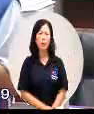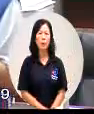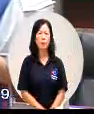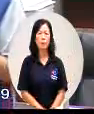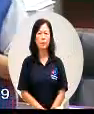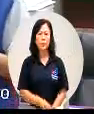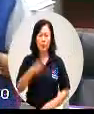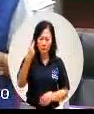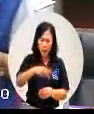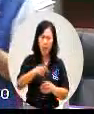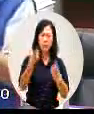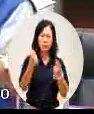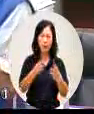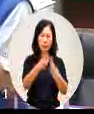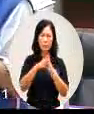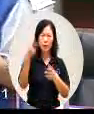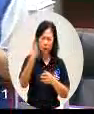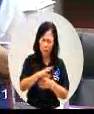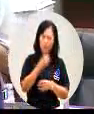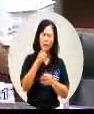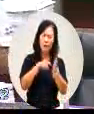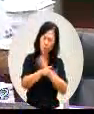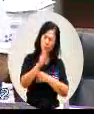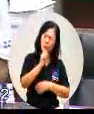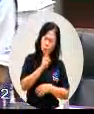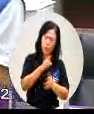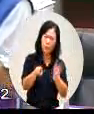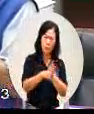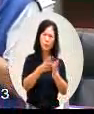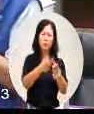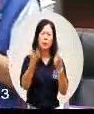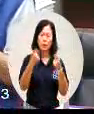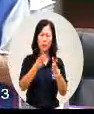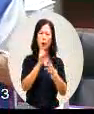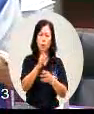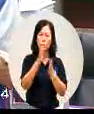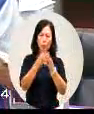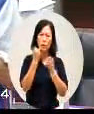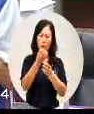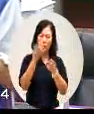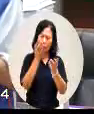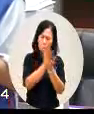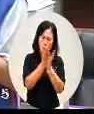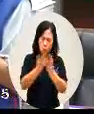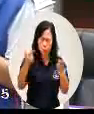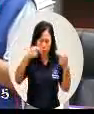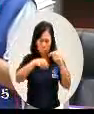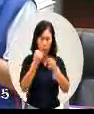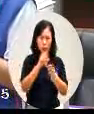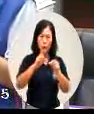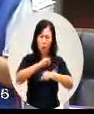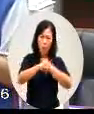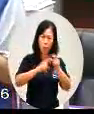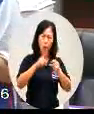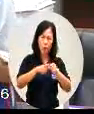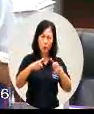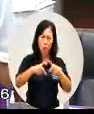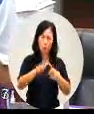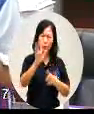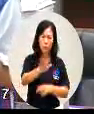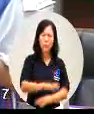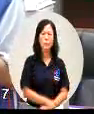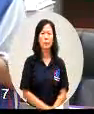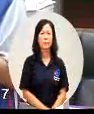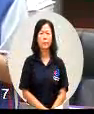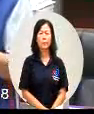再三。念之再之念之的，我嘛是讲到迄多功能活动中心吼，多功能综合活